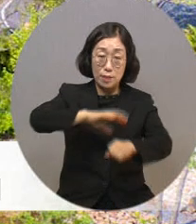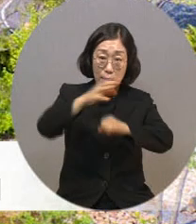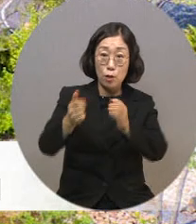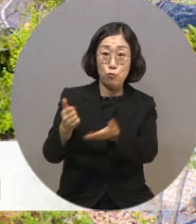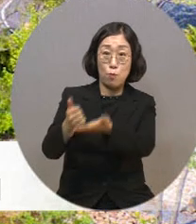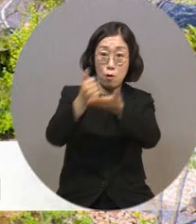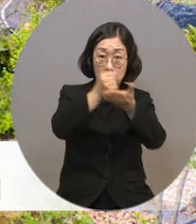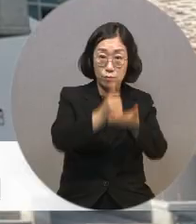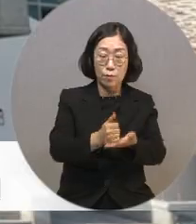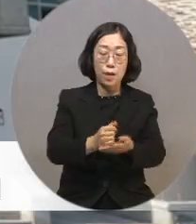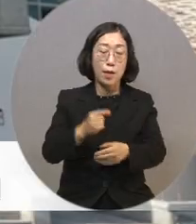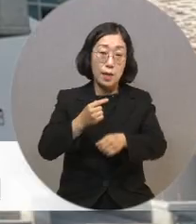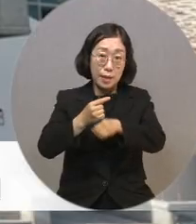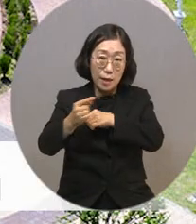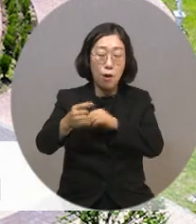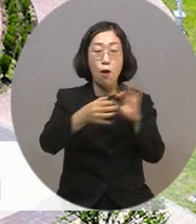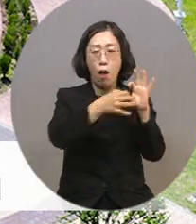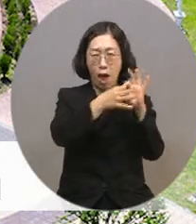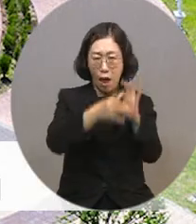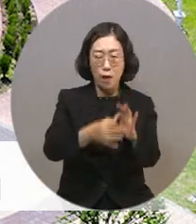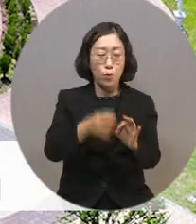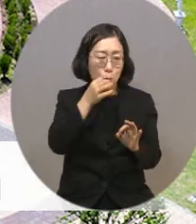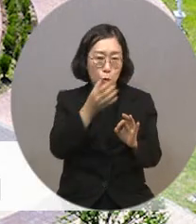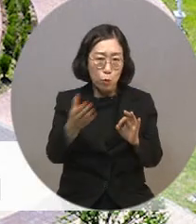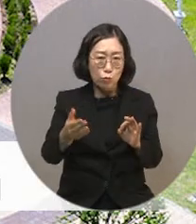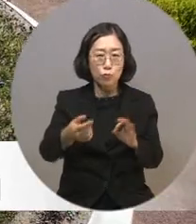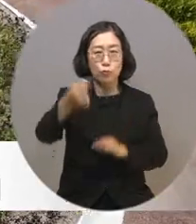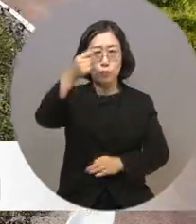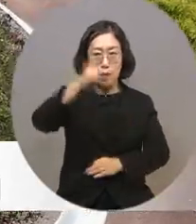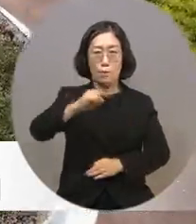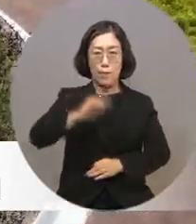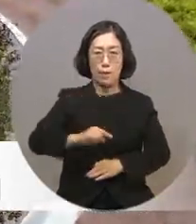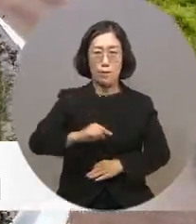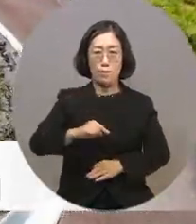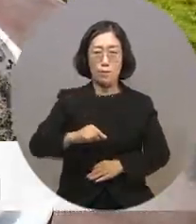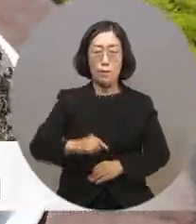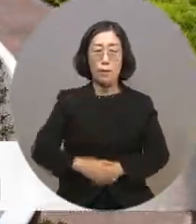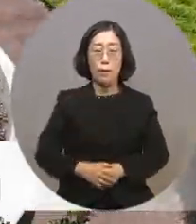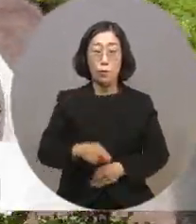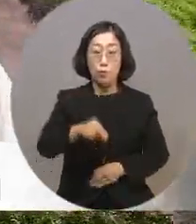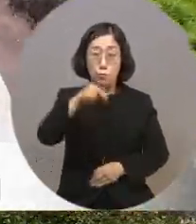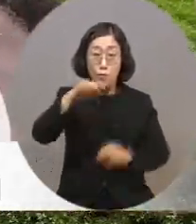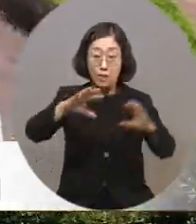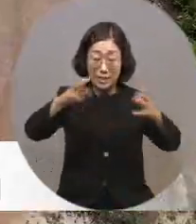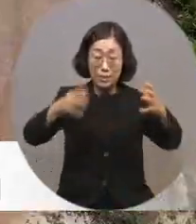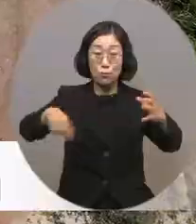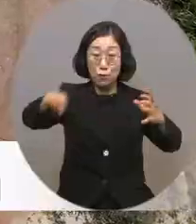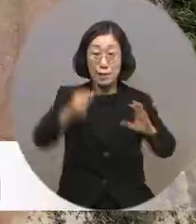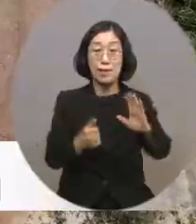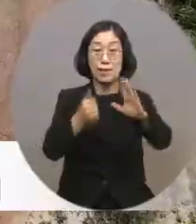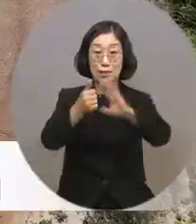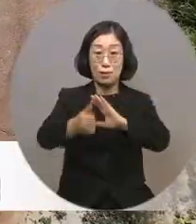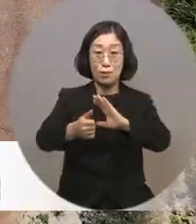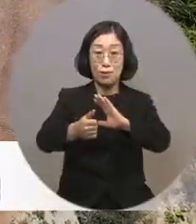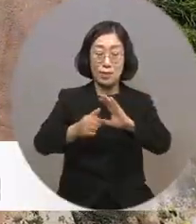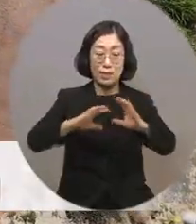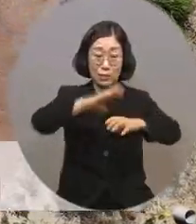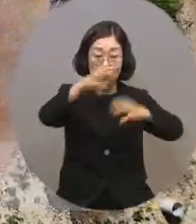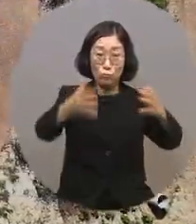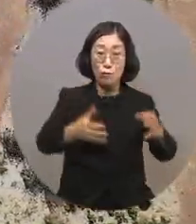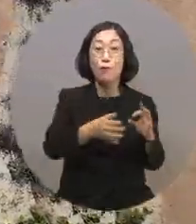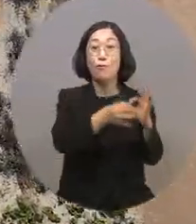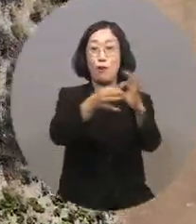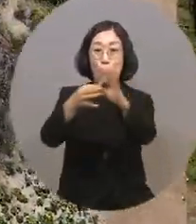내년 하반기부터 순차적으로 공개할 예정입니다. 순결의 지구 안에서 지구와 연결됨을 느껴보시길